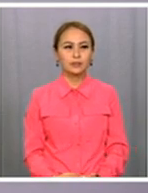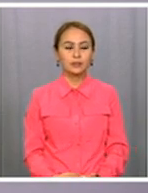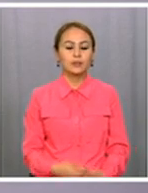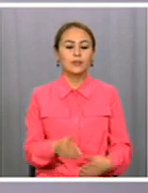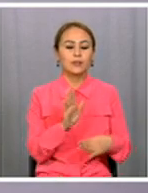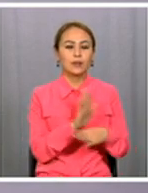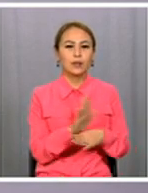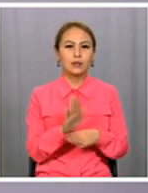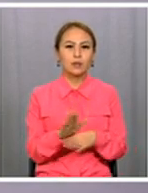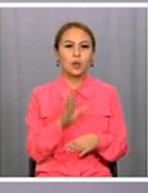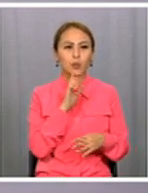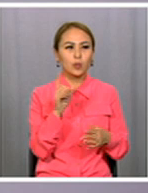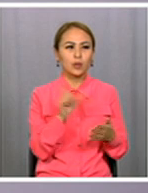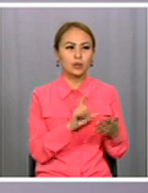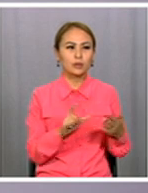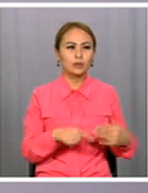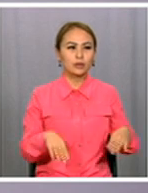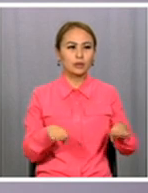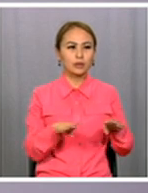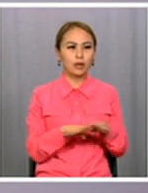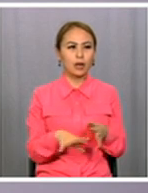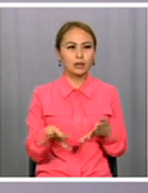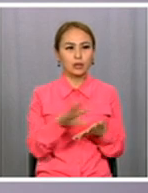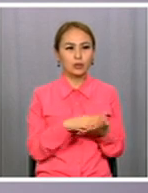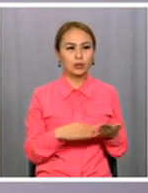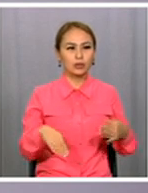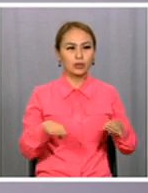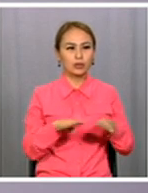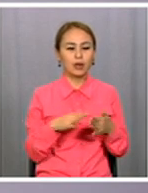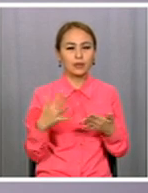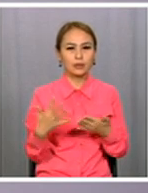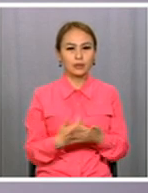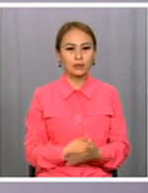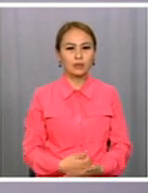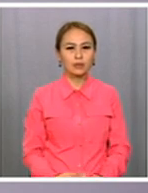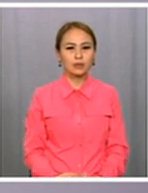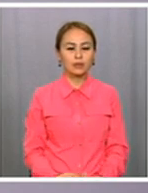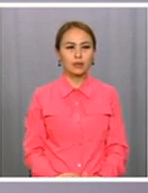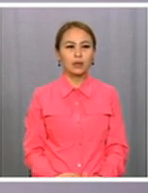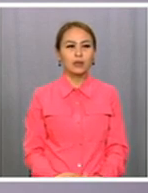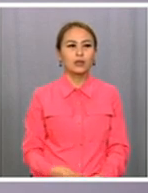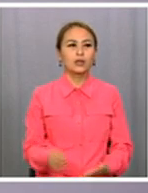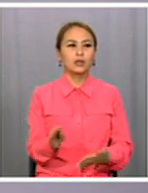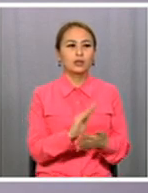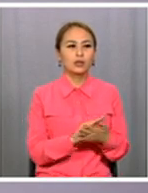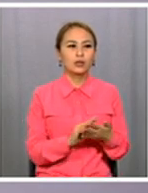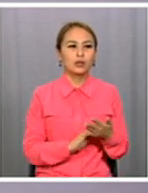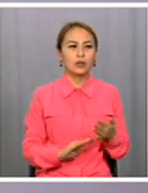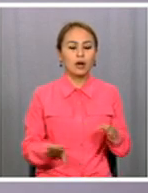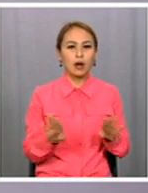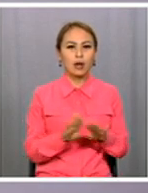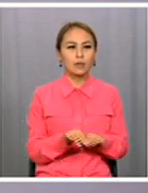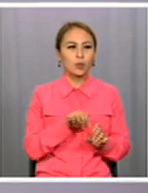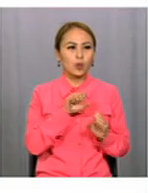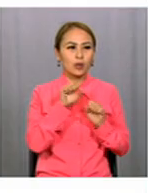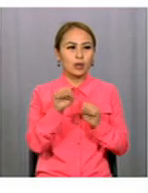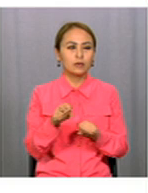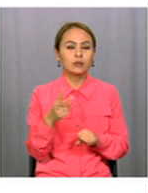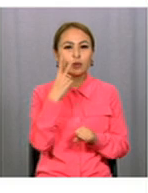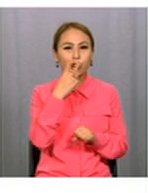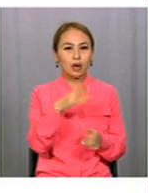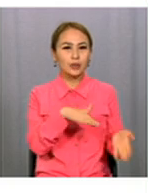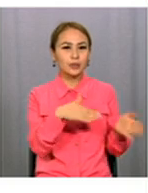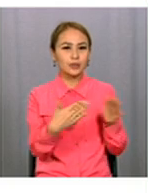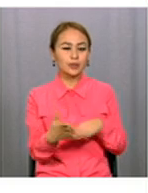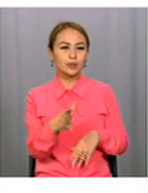Тапсырма. Өлең үзінділерінен қайталау түрлерін анықтаңыздар. Үзінді. Алып қорғанның құлағанын көрдім,